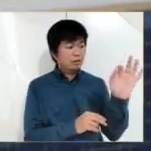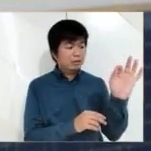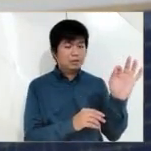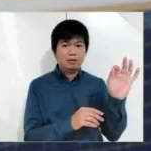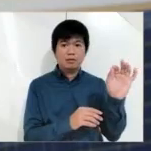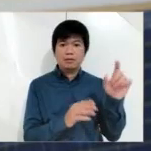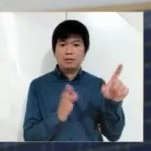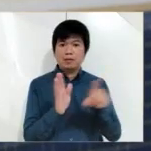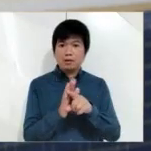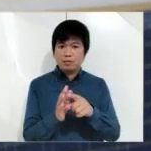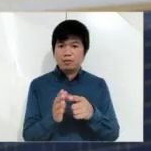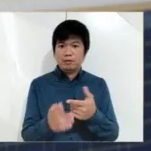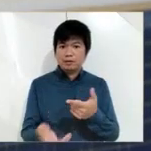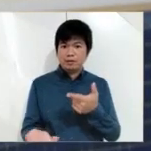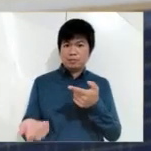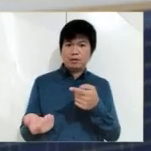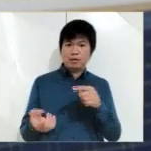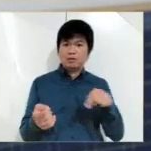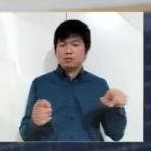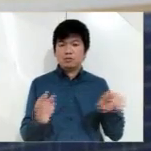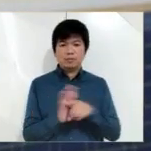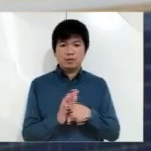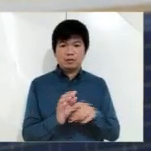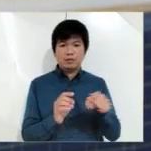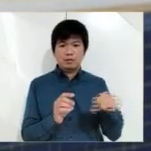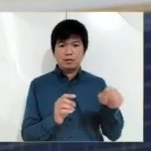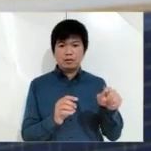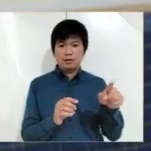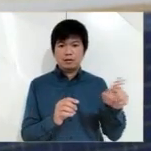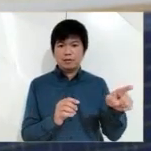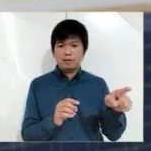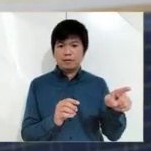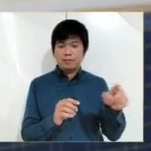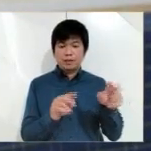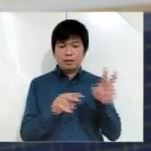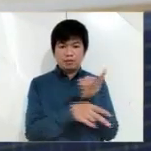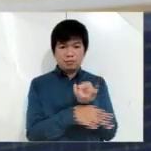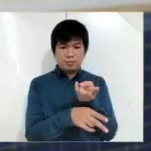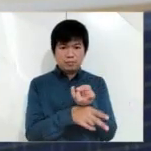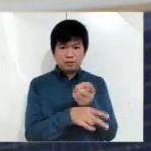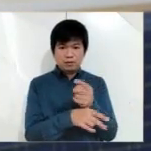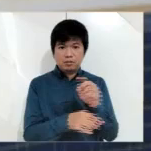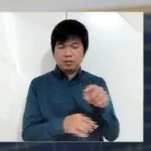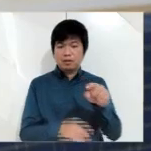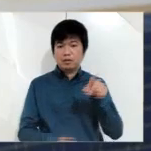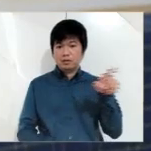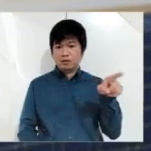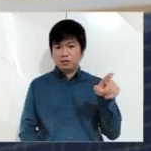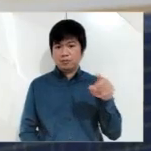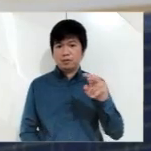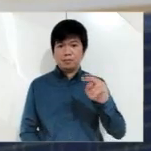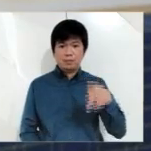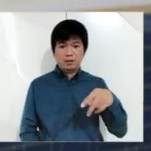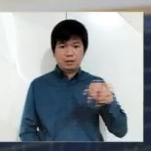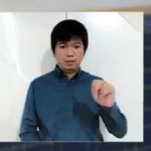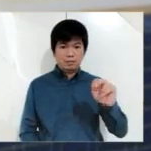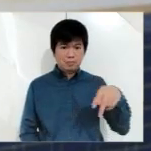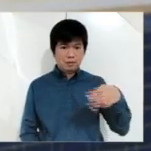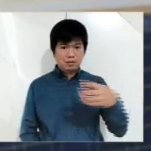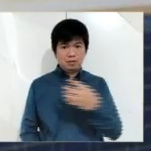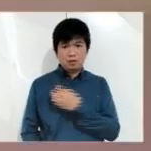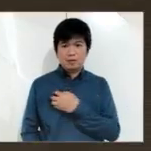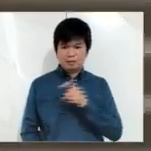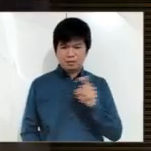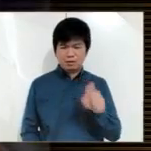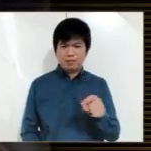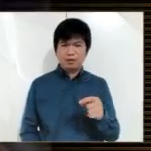29. So we can still deploy them. And of course, nandito naman ang Philippine National Police natin. Dapat magiging